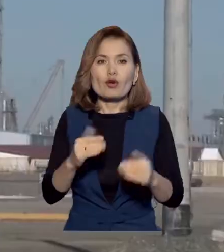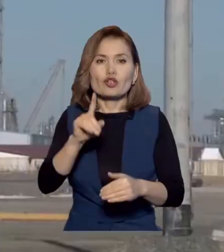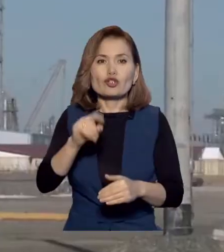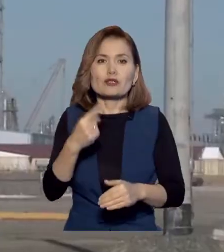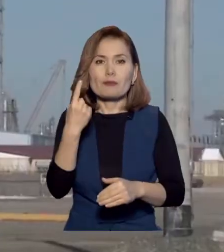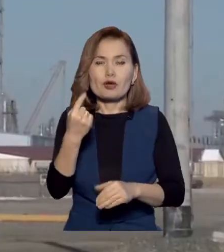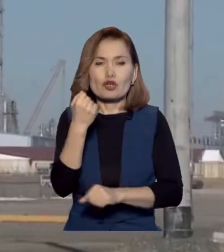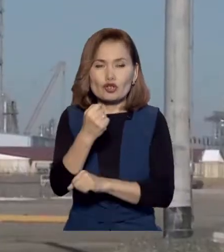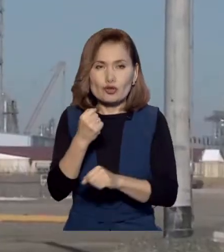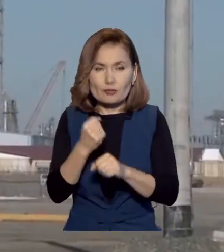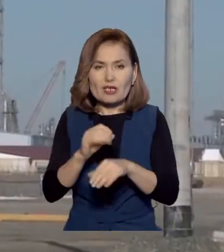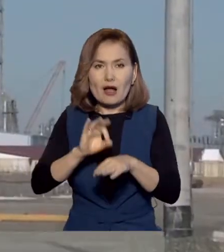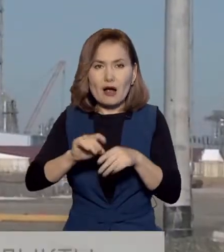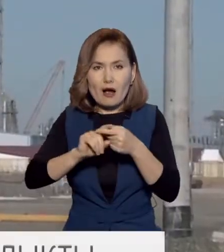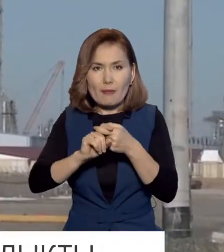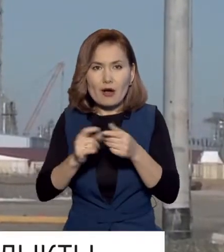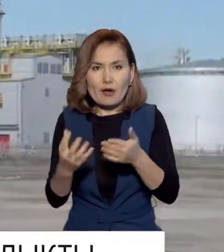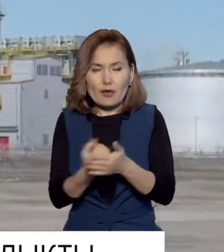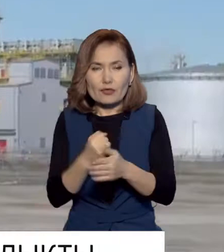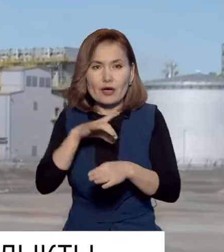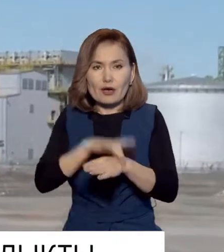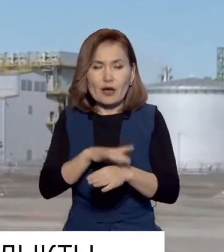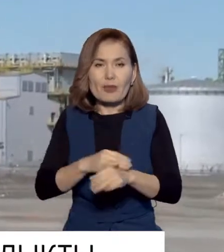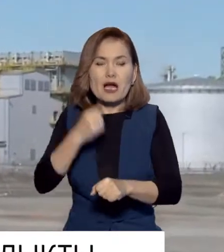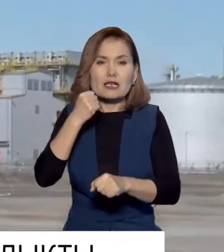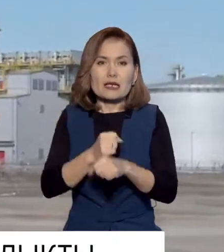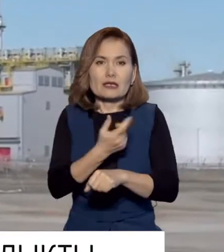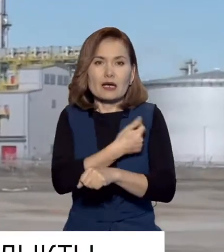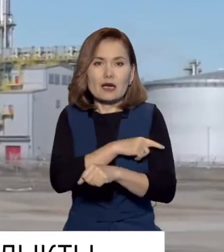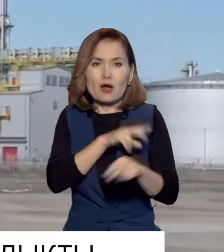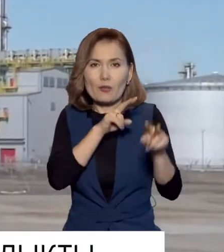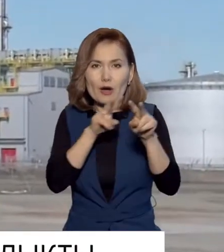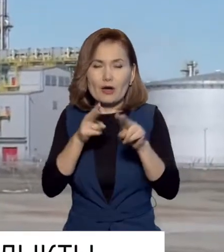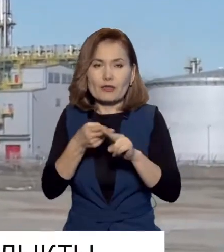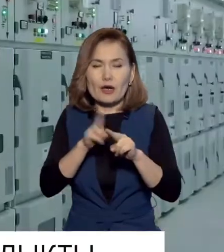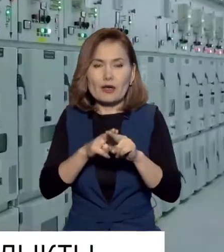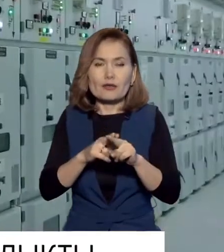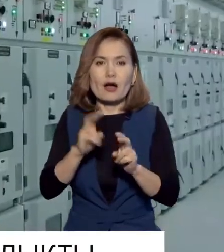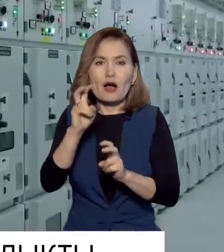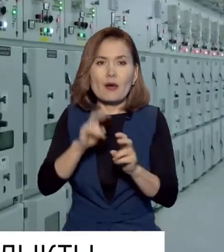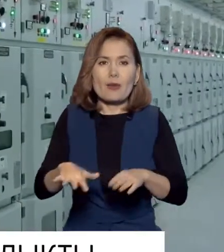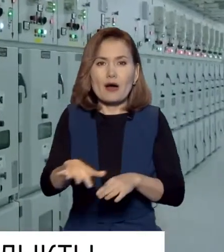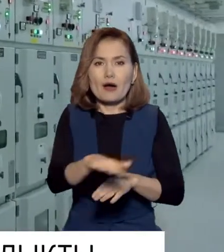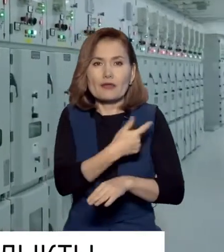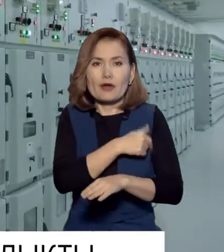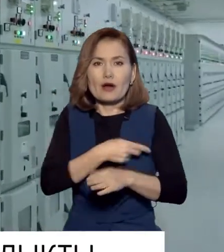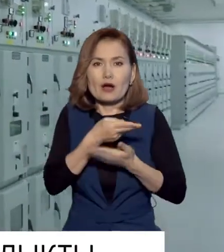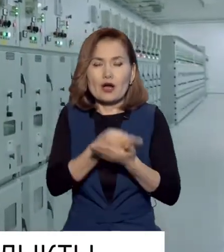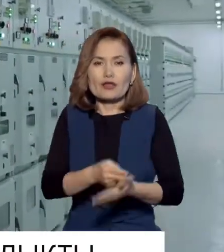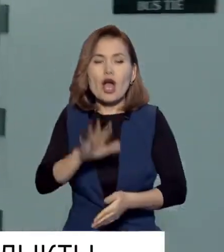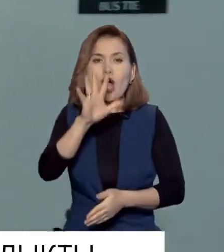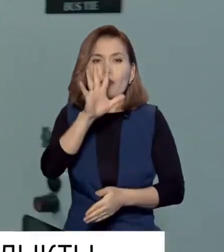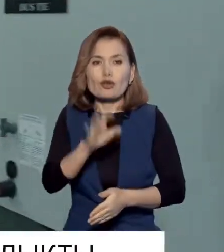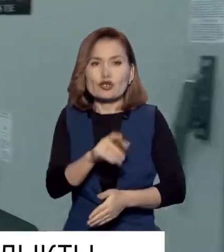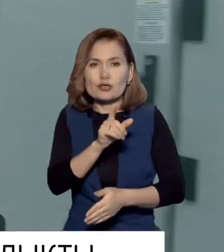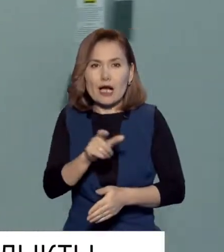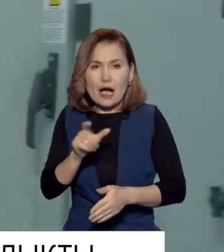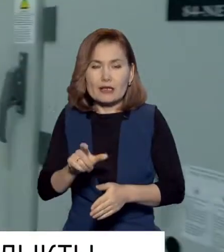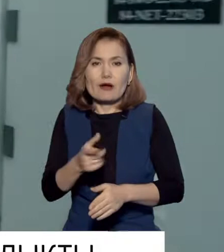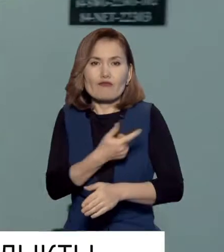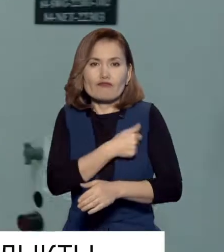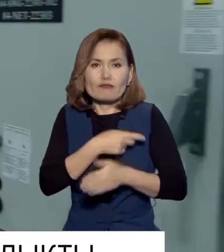вирус анықталды. Сол себепті санитарлық тәртіп қатаңдатылды. Қазір кен орны аумағындағы стационарда 500-ге жуық адам емделіп